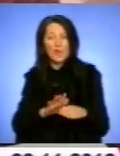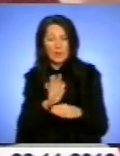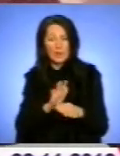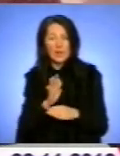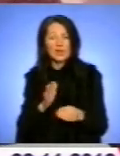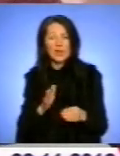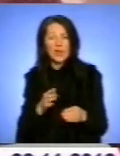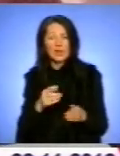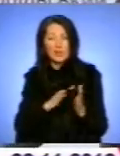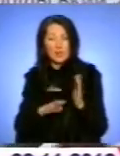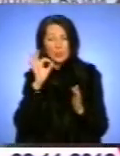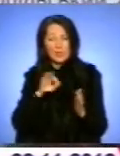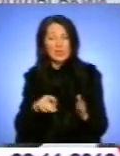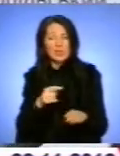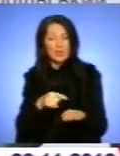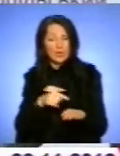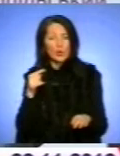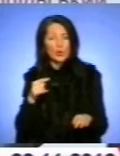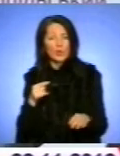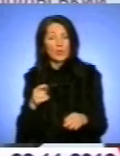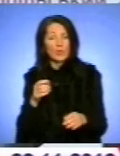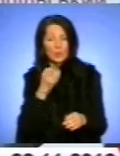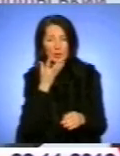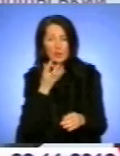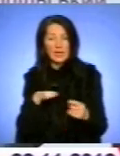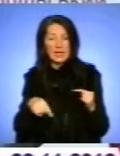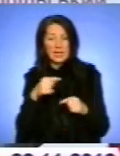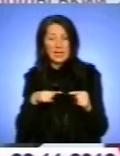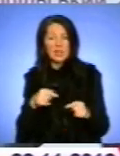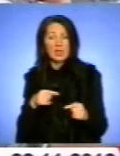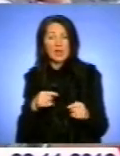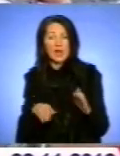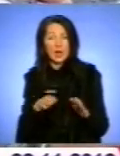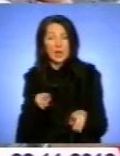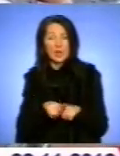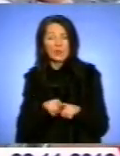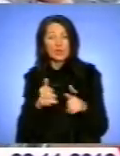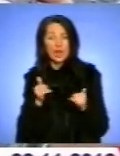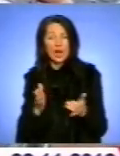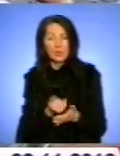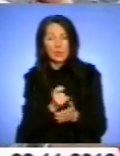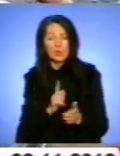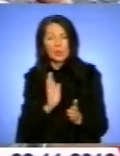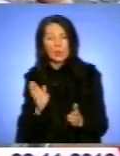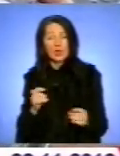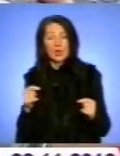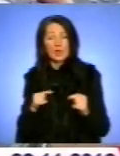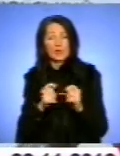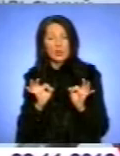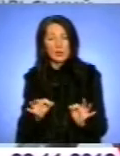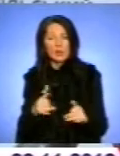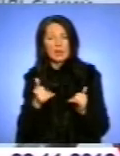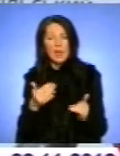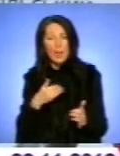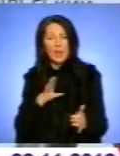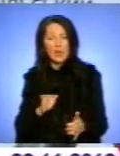відгуків позитивні. На думку Надії Гербіш, критика – мірило успіху. Головне, щоб вона була конструктивною. Для мене